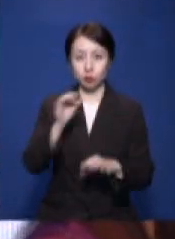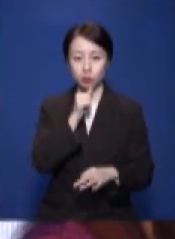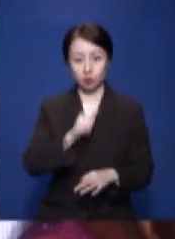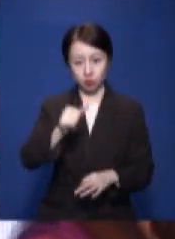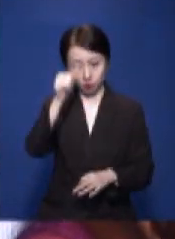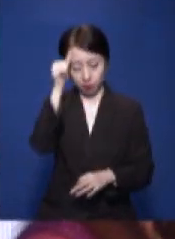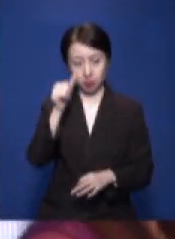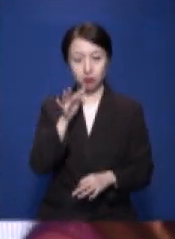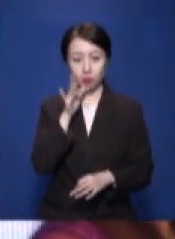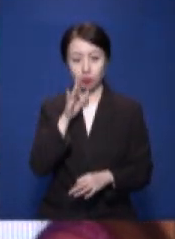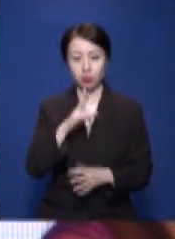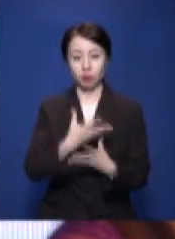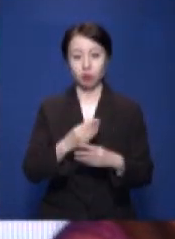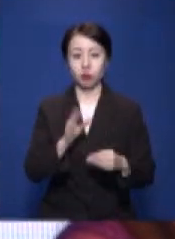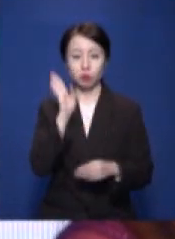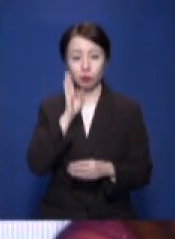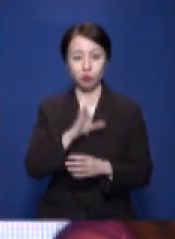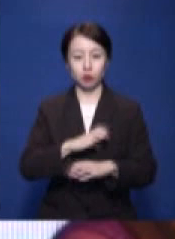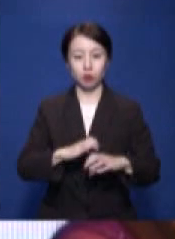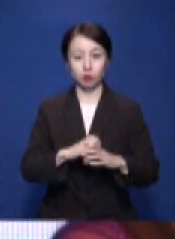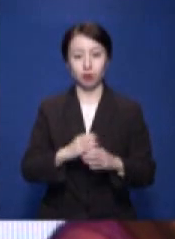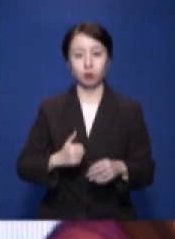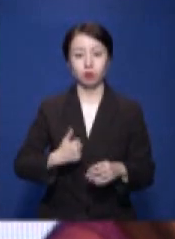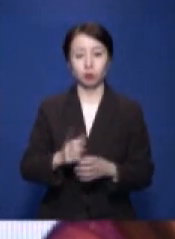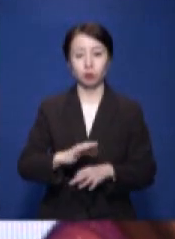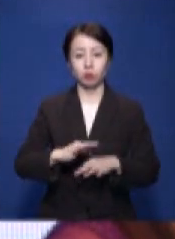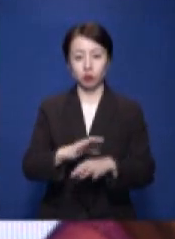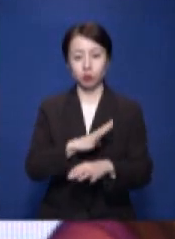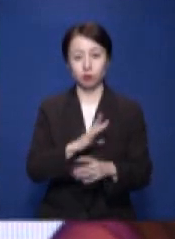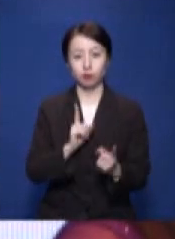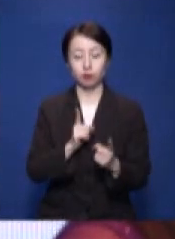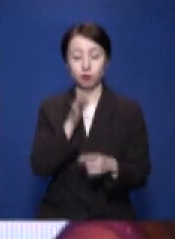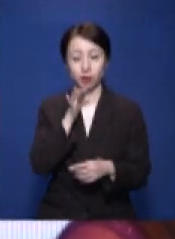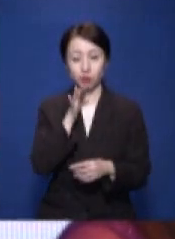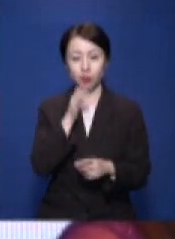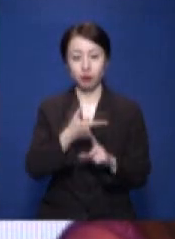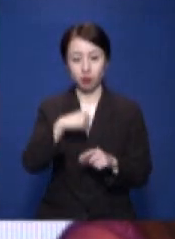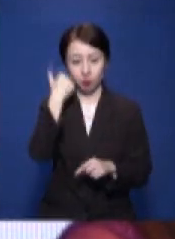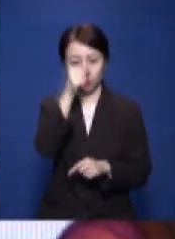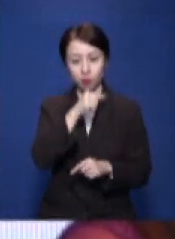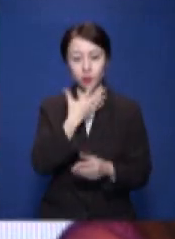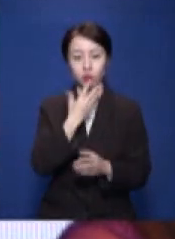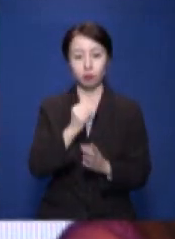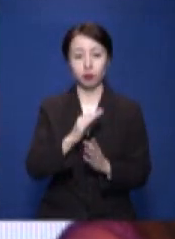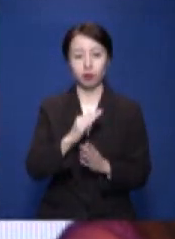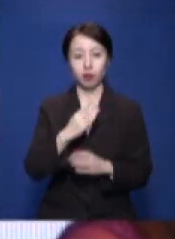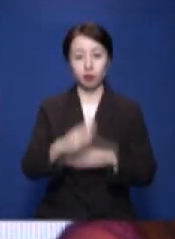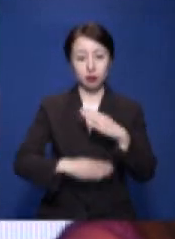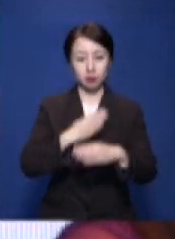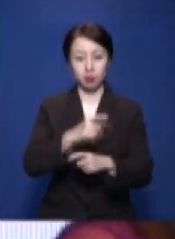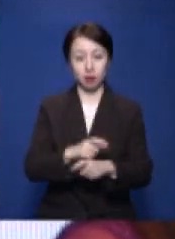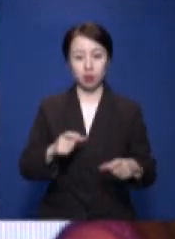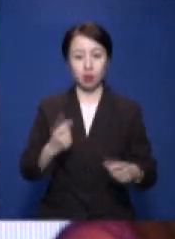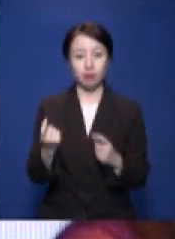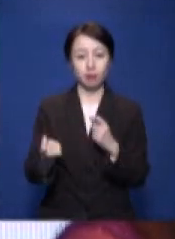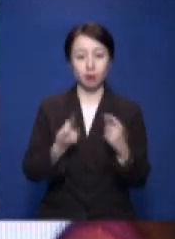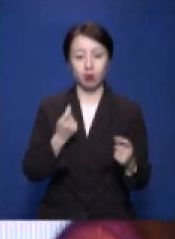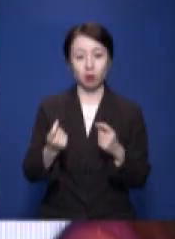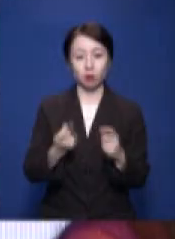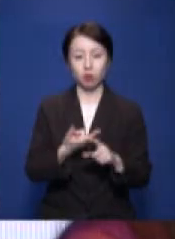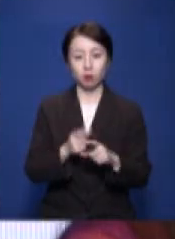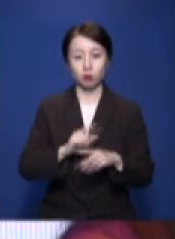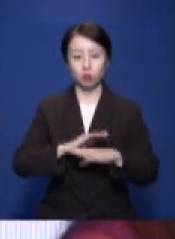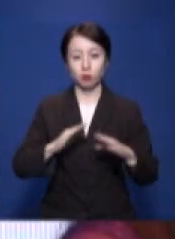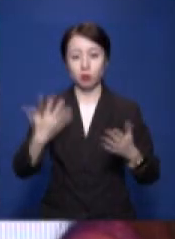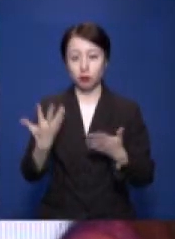еңбеккерінің мерейі тасып, абыройы асқақтайтын кезен. Биыл өңір диқандары бидайдан мол